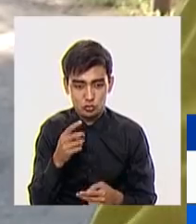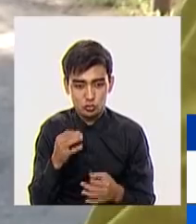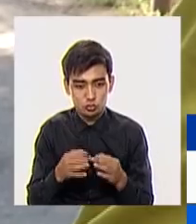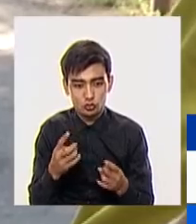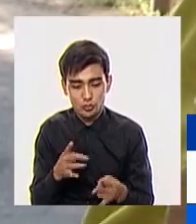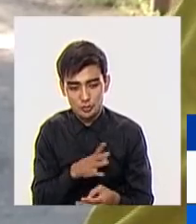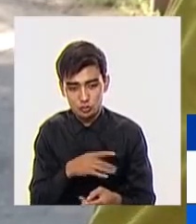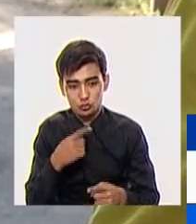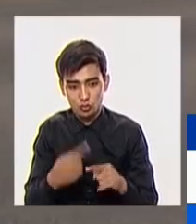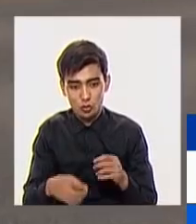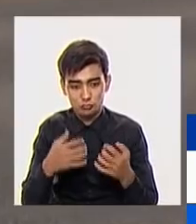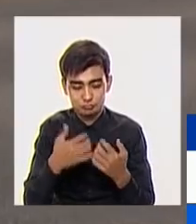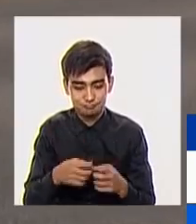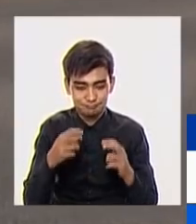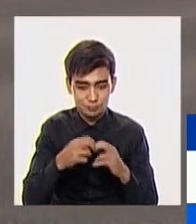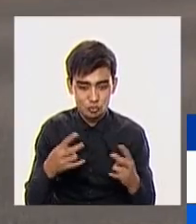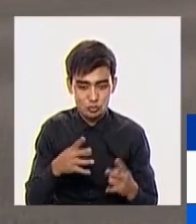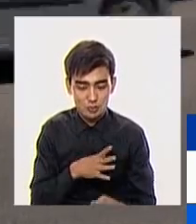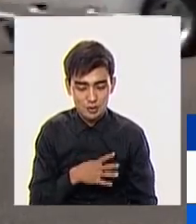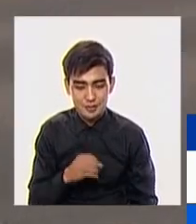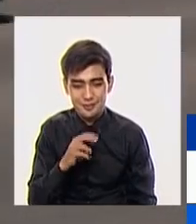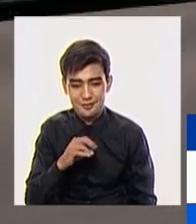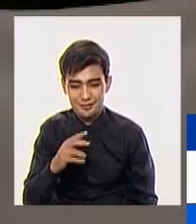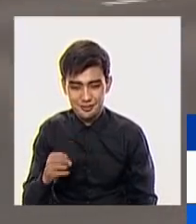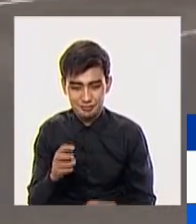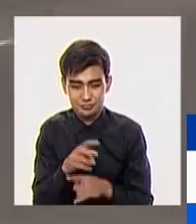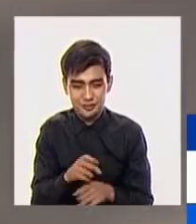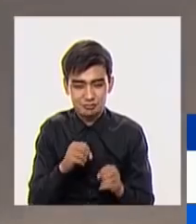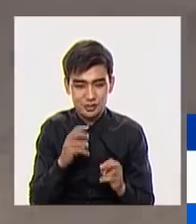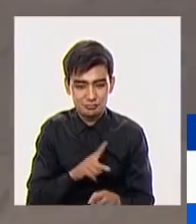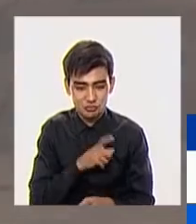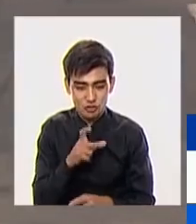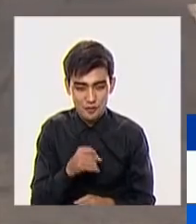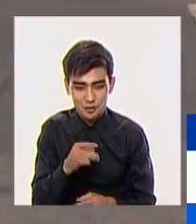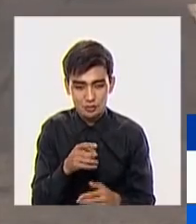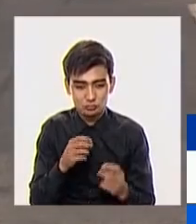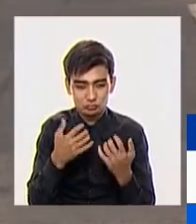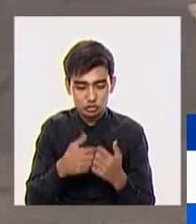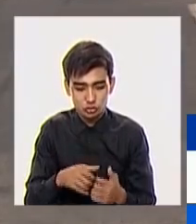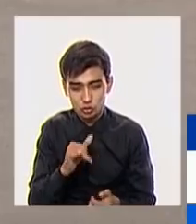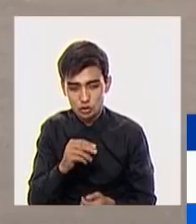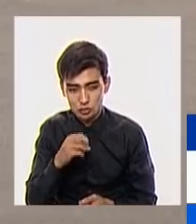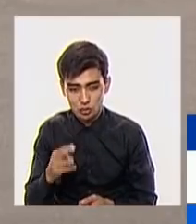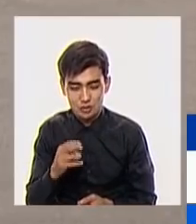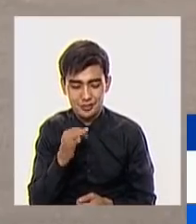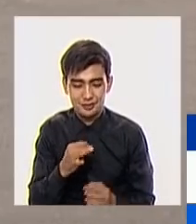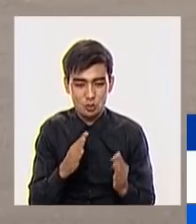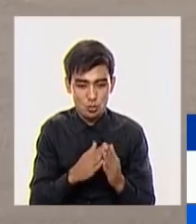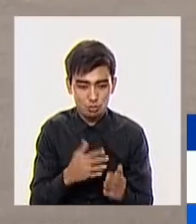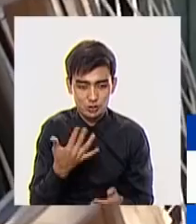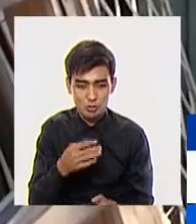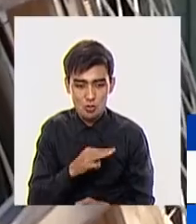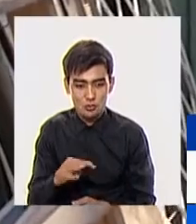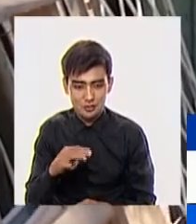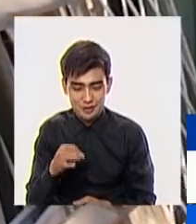был назначить нам пересмотр. Елена обратилась к независимому специалисту. Тот оценил участок и дом в 50 миллионов тенге.